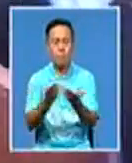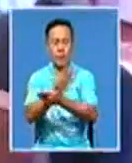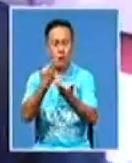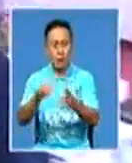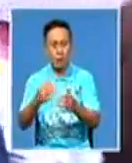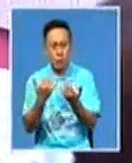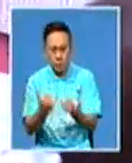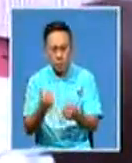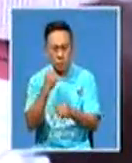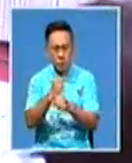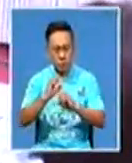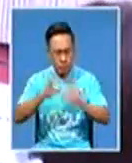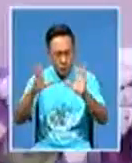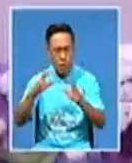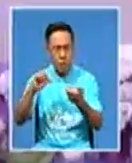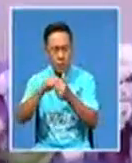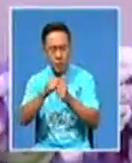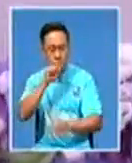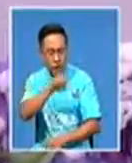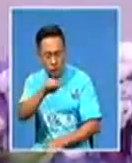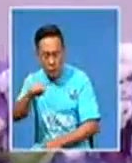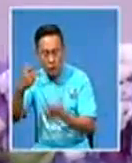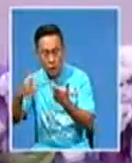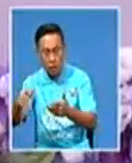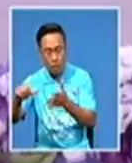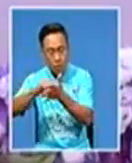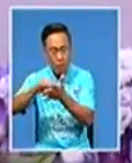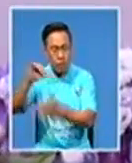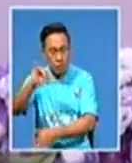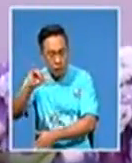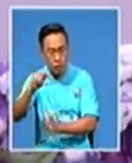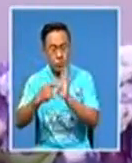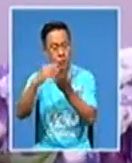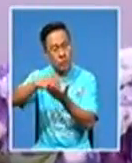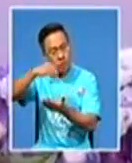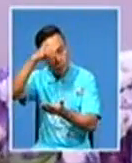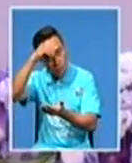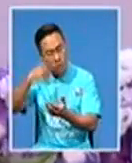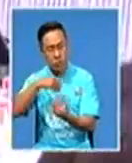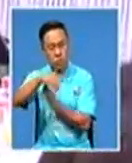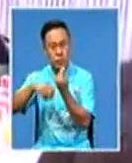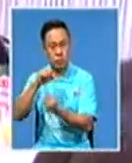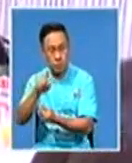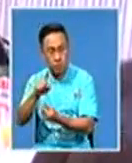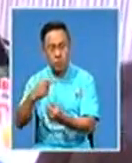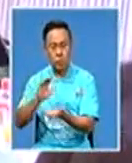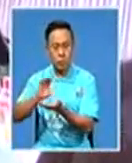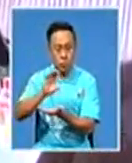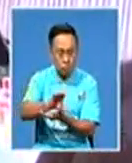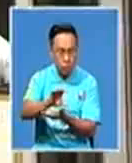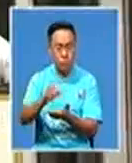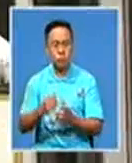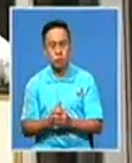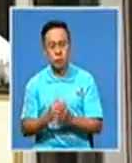ดแล้ววันนี้ก็ต้องมาจับต้องดูที่ว่ากิจกรรมที่สั่งไปแล้วเนี่ยไม่ว่าจะเป็นเรื่องของการศึกษาในเรื่องของเศรษฐกิจในเรื่องการลงทุน